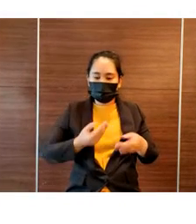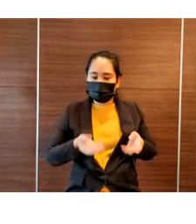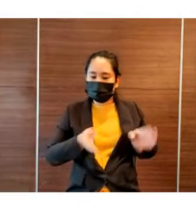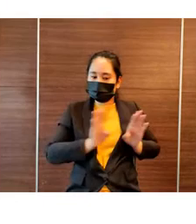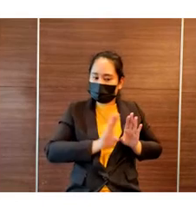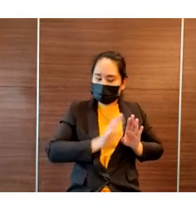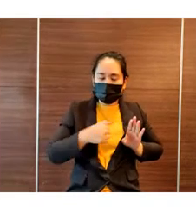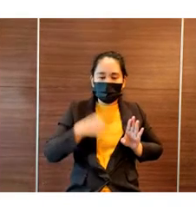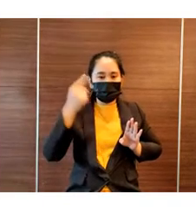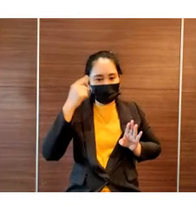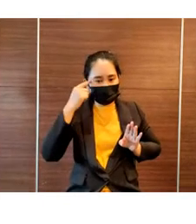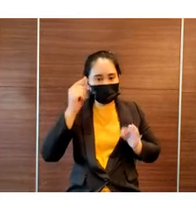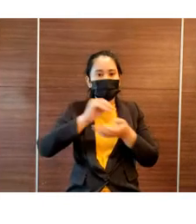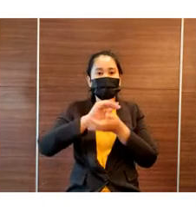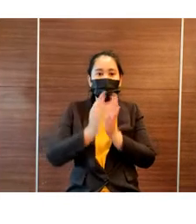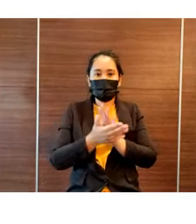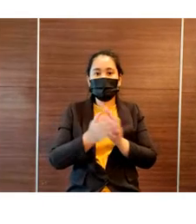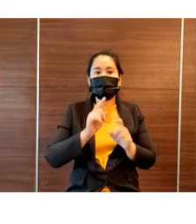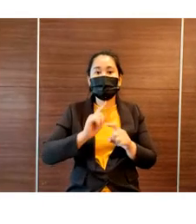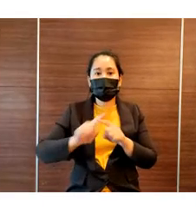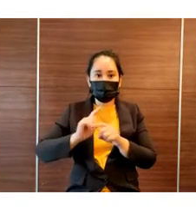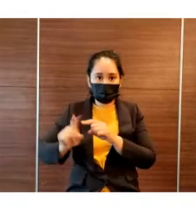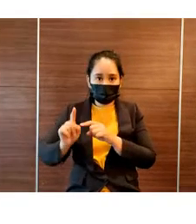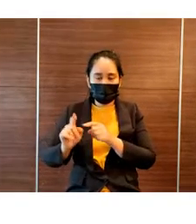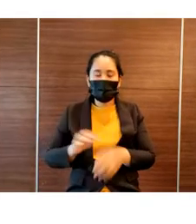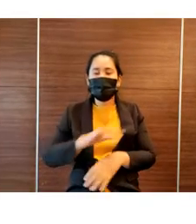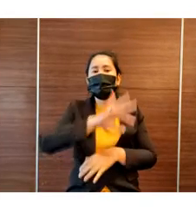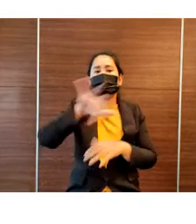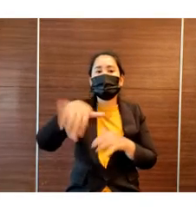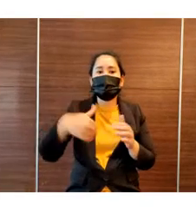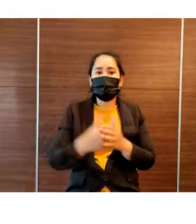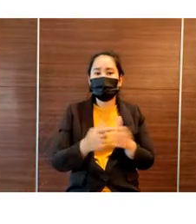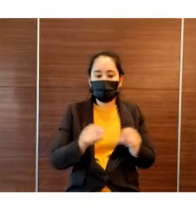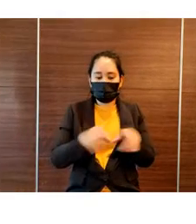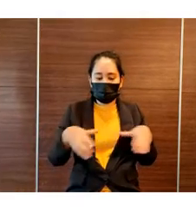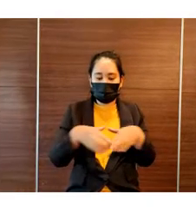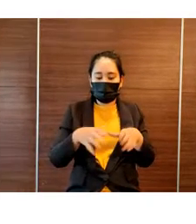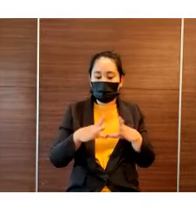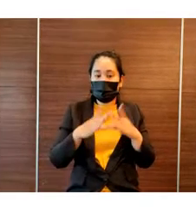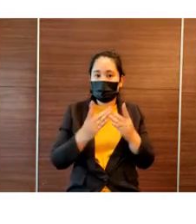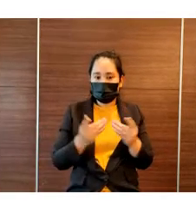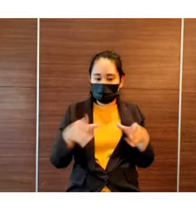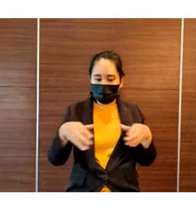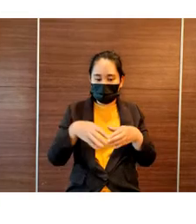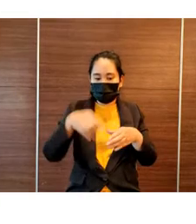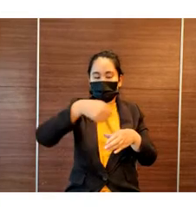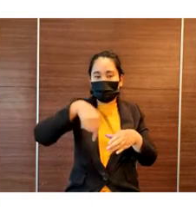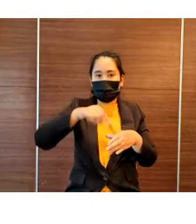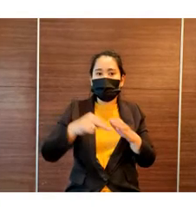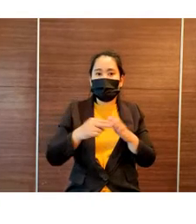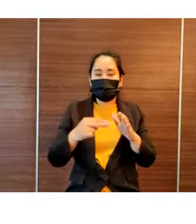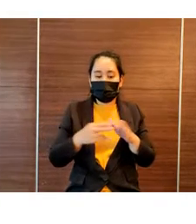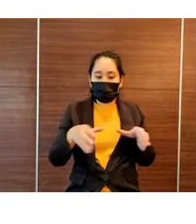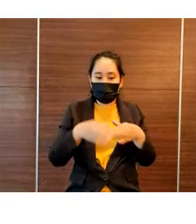แพงทัศนคติอันนี้เราคนทุกคนในฟ้าสีรุ้งเป็นผู้ที่มีอาจจะมีเป็นผู้ที่มีความหล